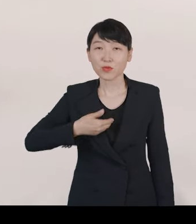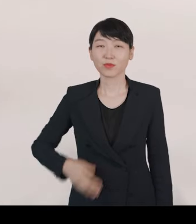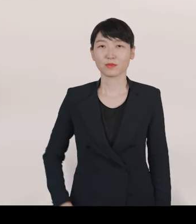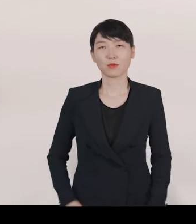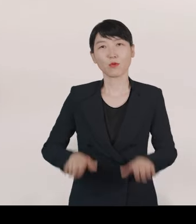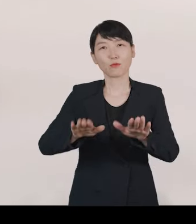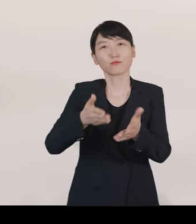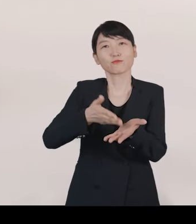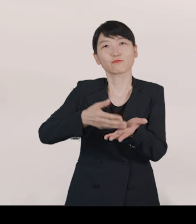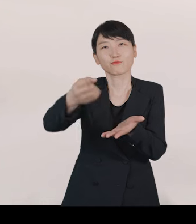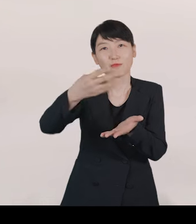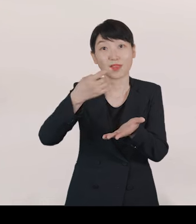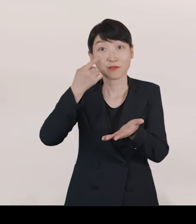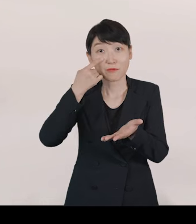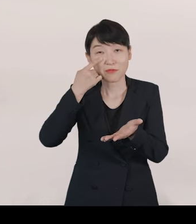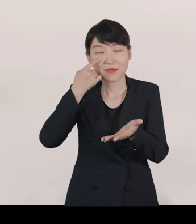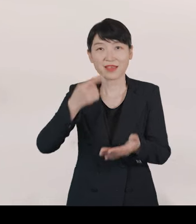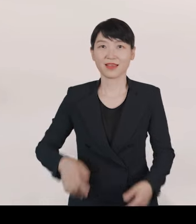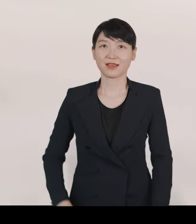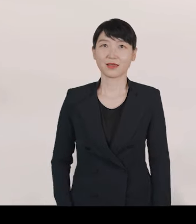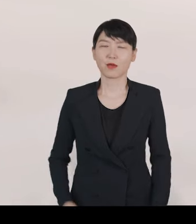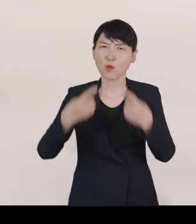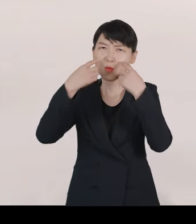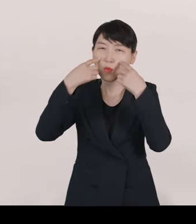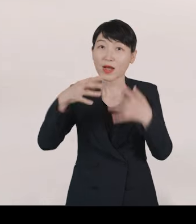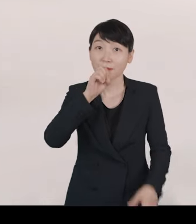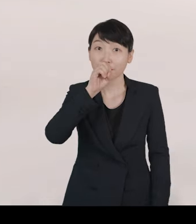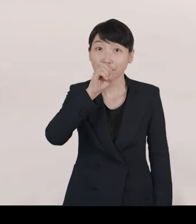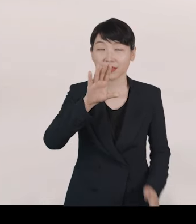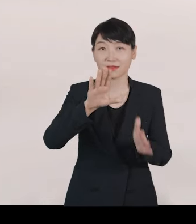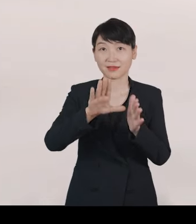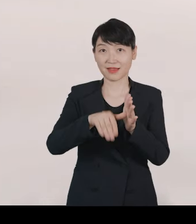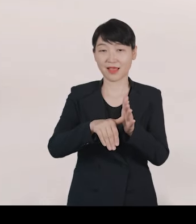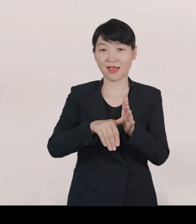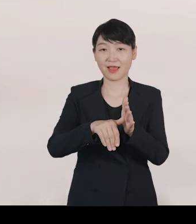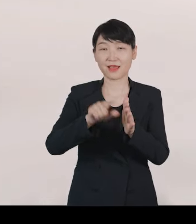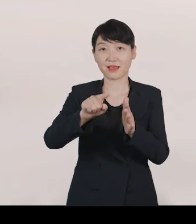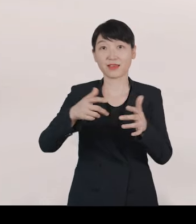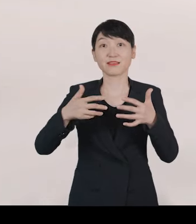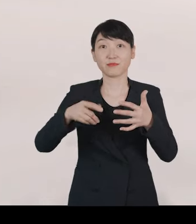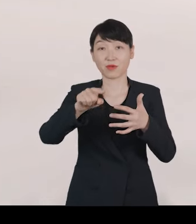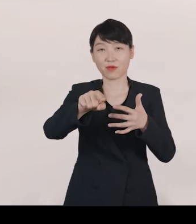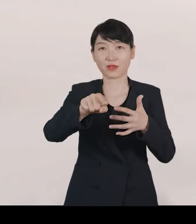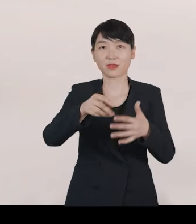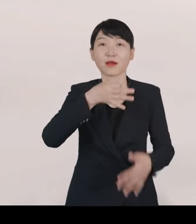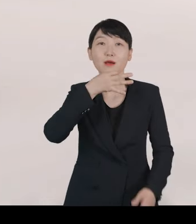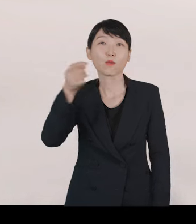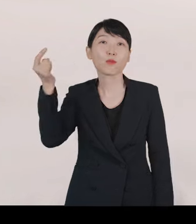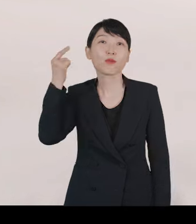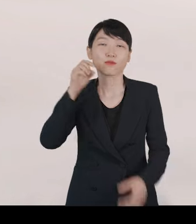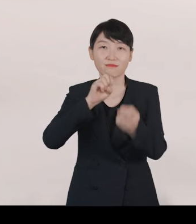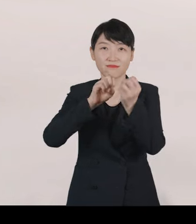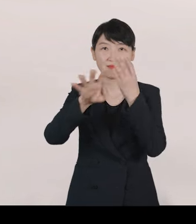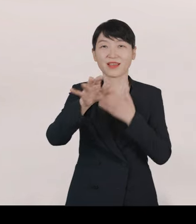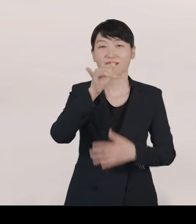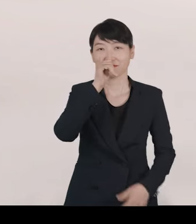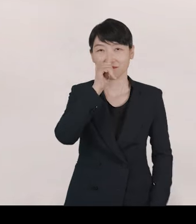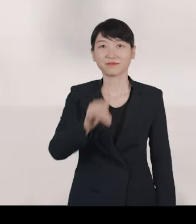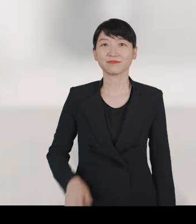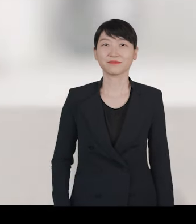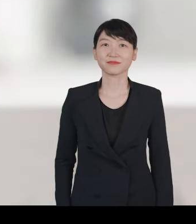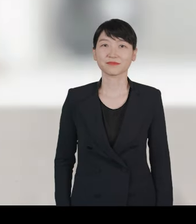날씨 알려줘, 오늘 뉴스 말해줘 라고 정확하게 이야기하면 AI 스피커가